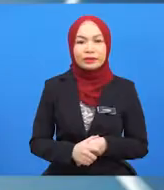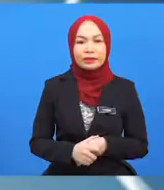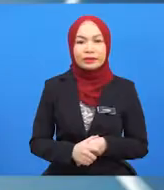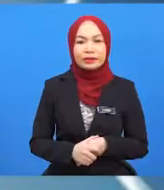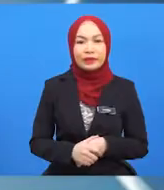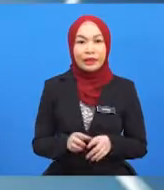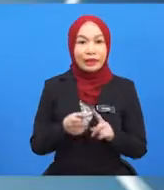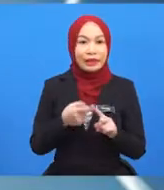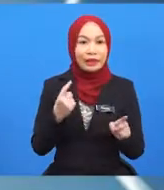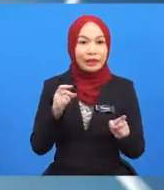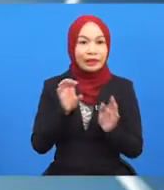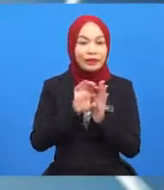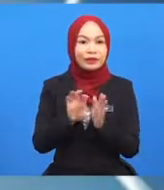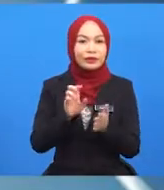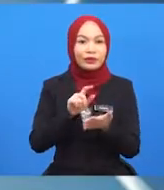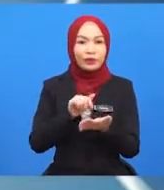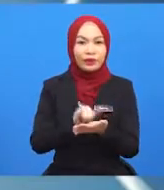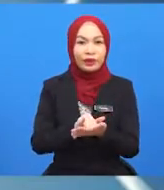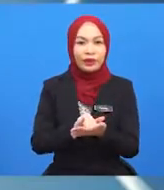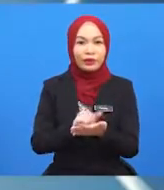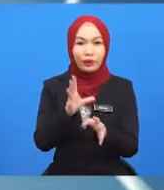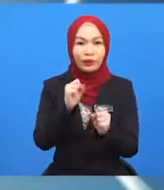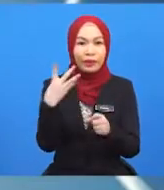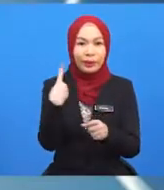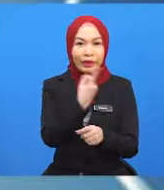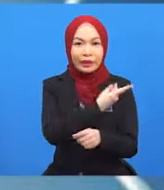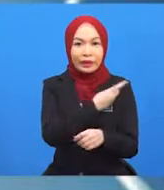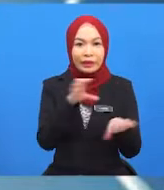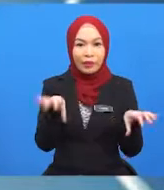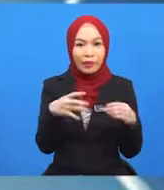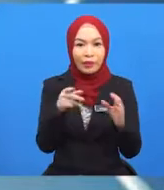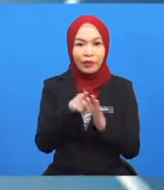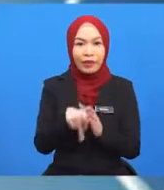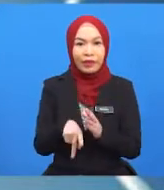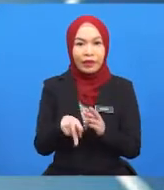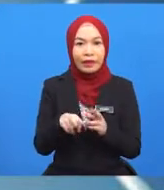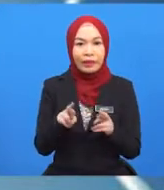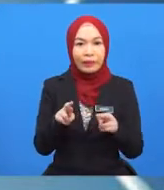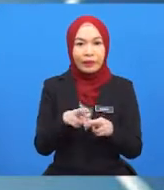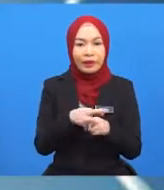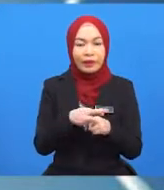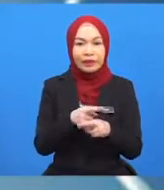Daripada contoh-contoh yang di atas, dapatlah kita membuat kesimpulan bahawa